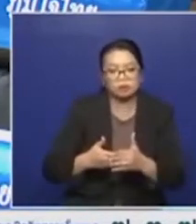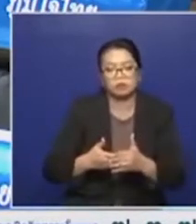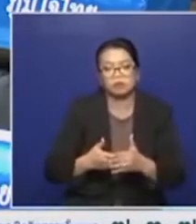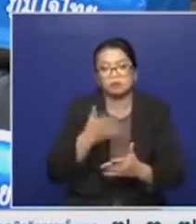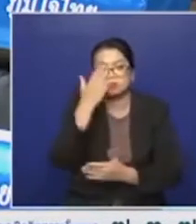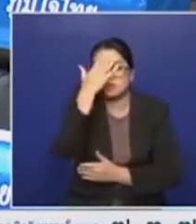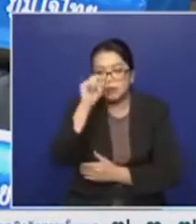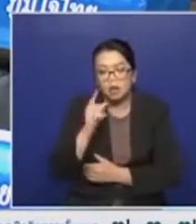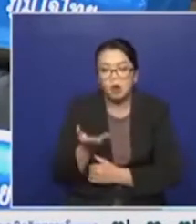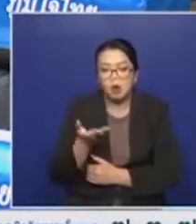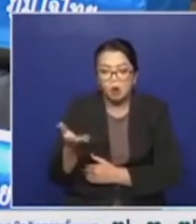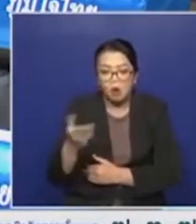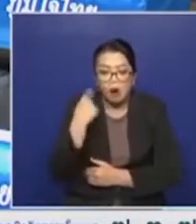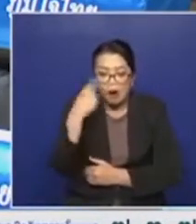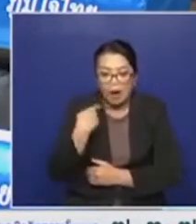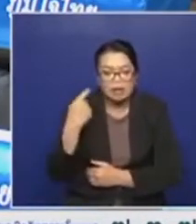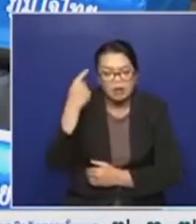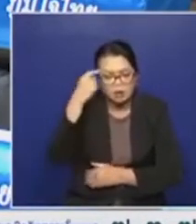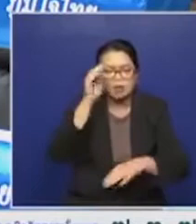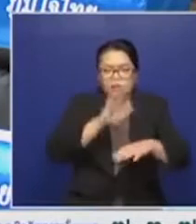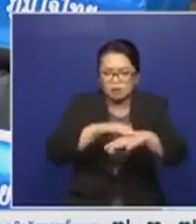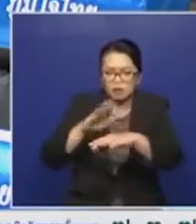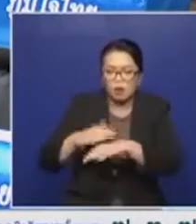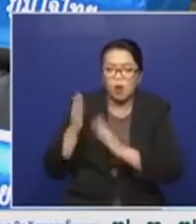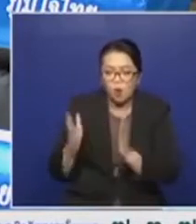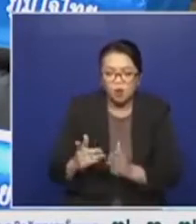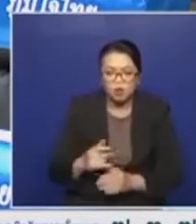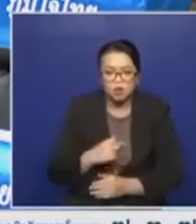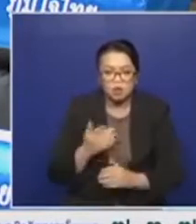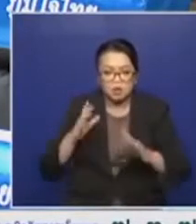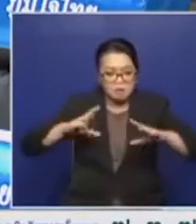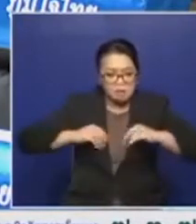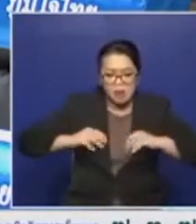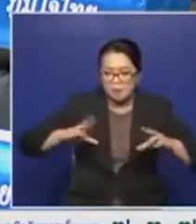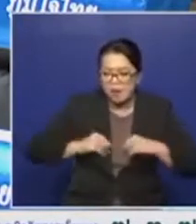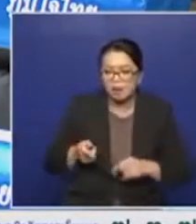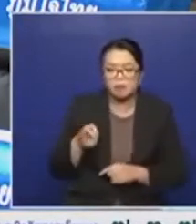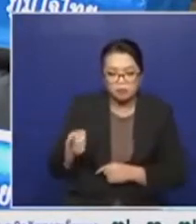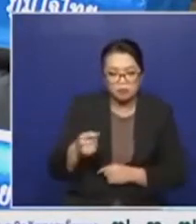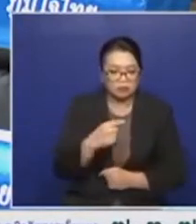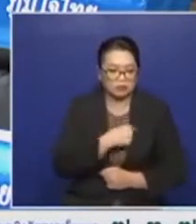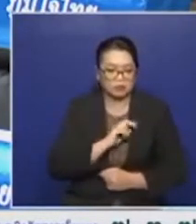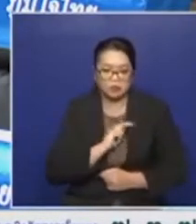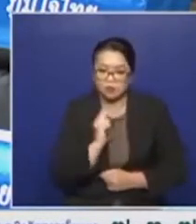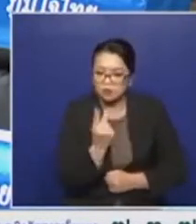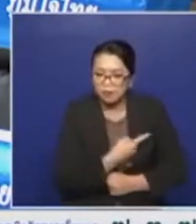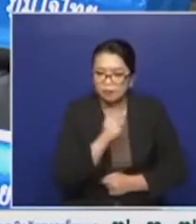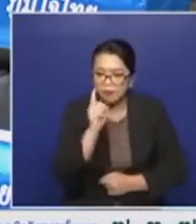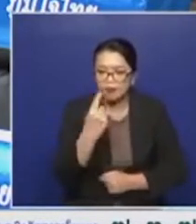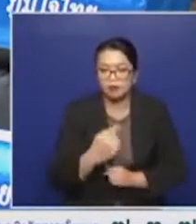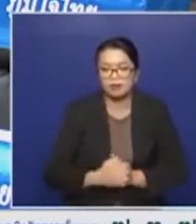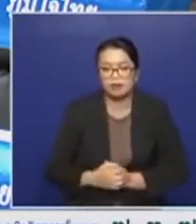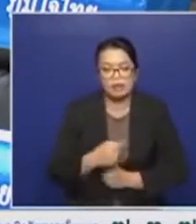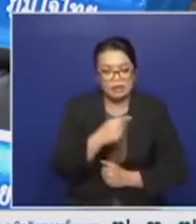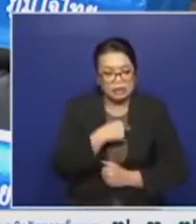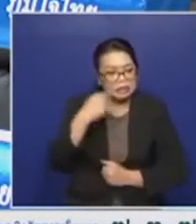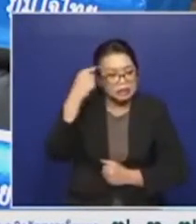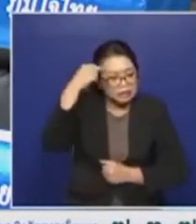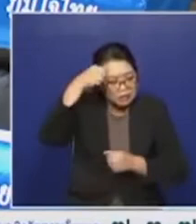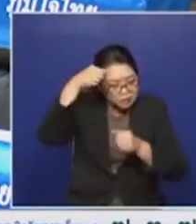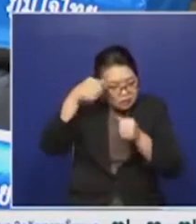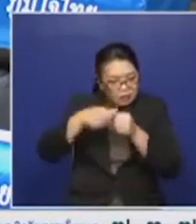ให้คนที่ได้รับประโยชน์และคัดค้านกับตัวกลับใจเสียใหม่และสำนึก